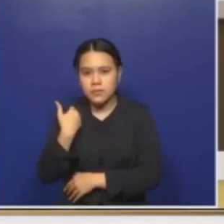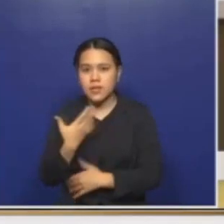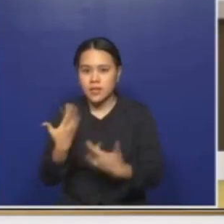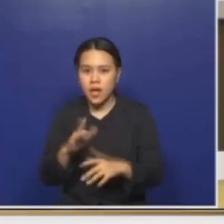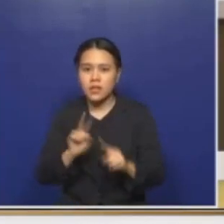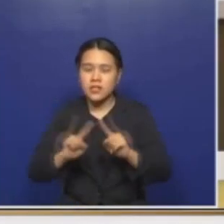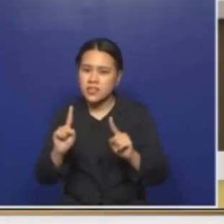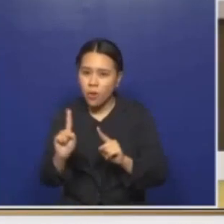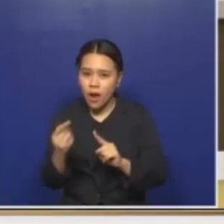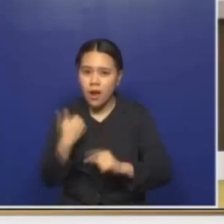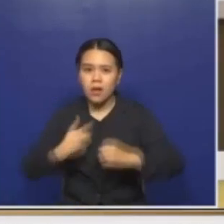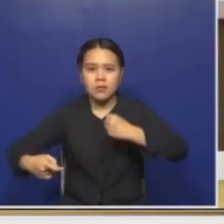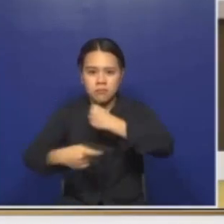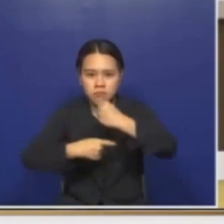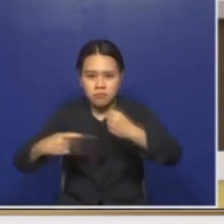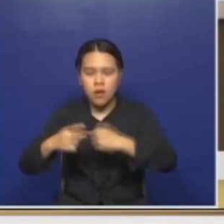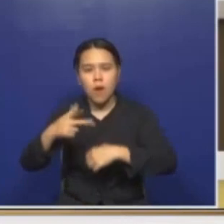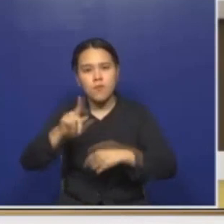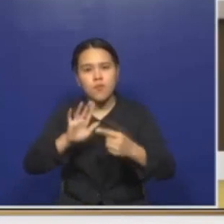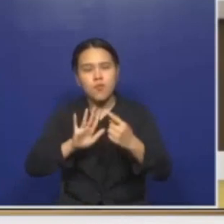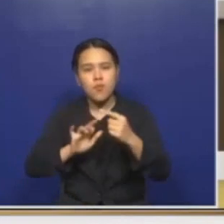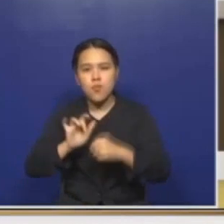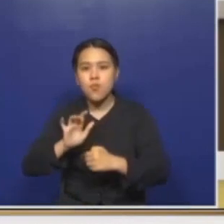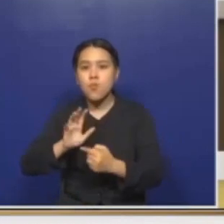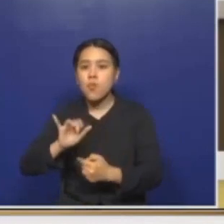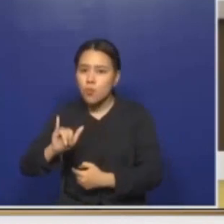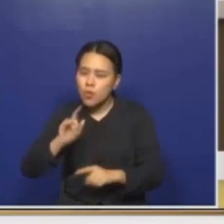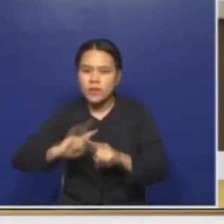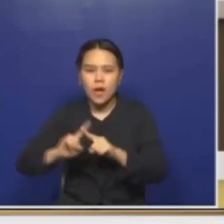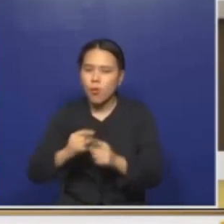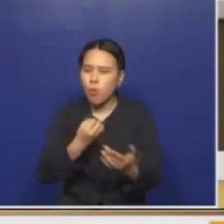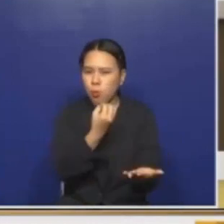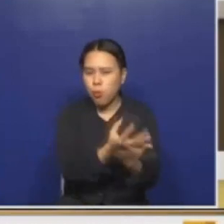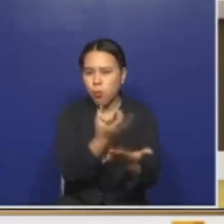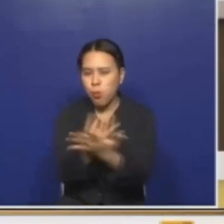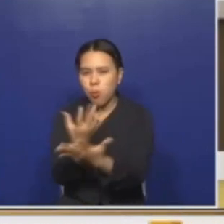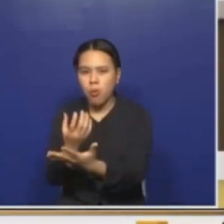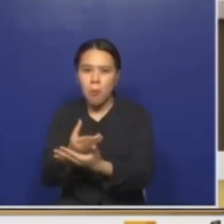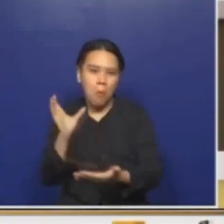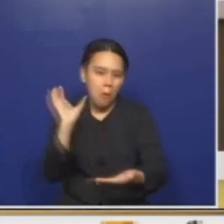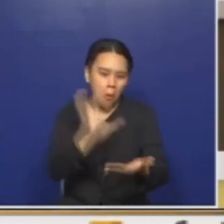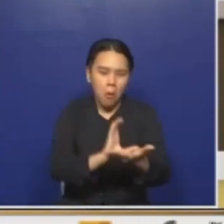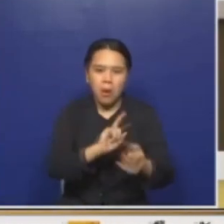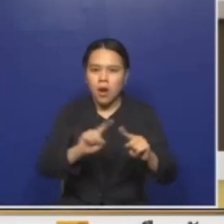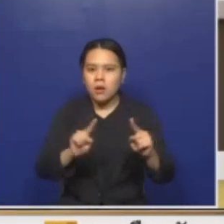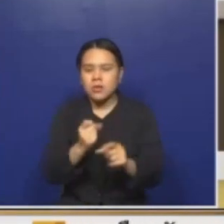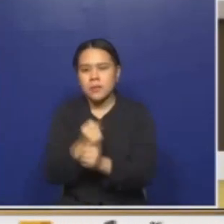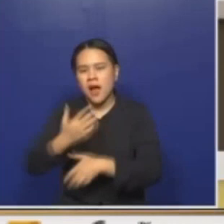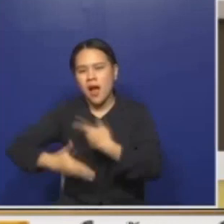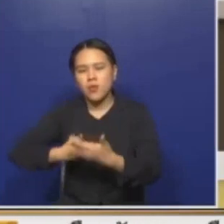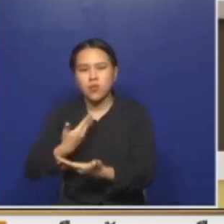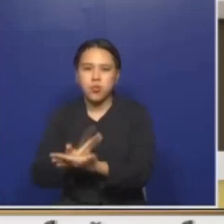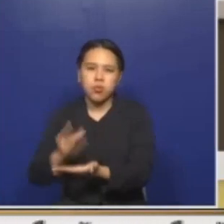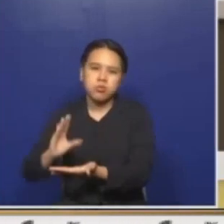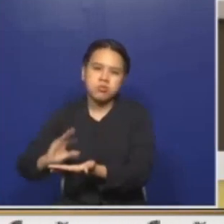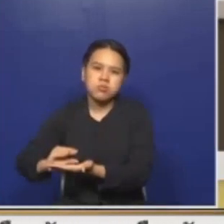ค่าเกี่ยวค่าพันธุ์ข้าวนะครับแพงไปทุกอย่างวันนี้นะครับชาวนาจึงไม่มีแรงในการจับจ่